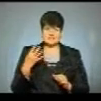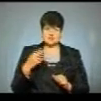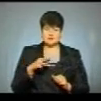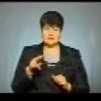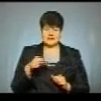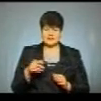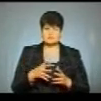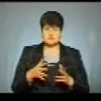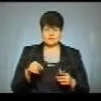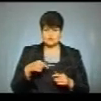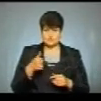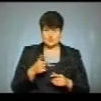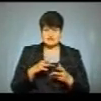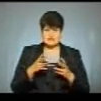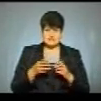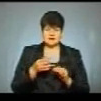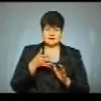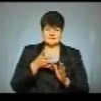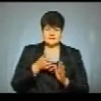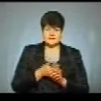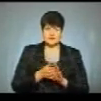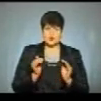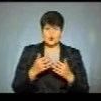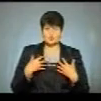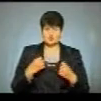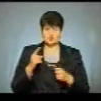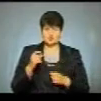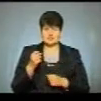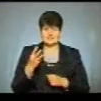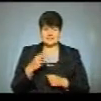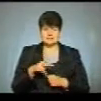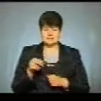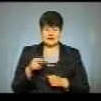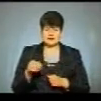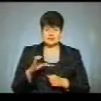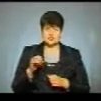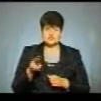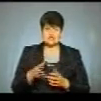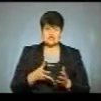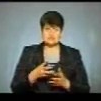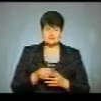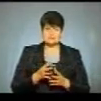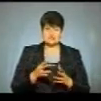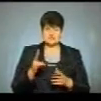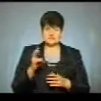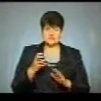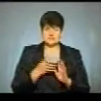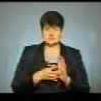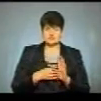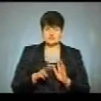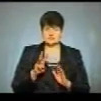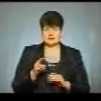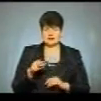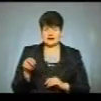більше, ніж цього року. Загальні видатки на охорону здоров'я – 113 мільярдів гривень, на соціальні виплати – більш як 293